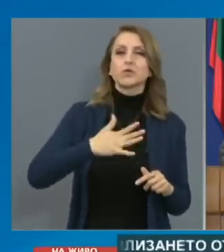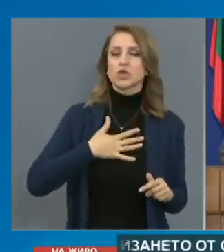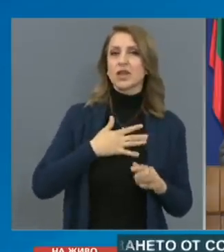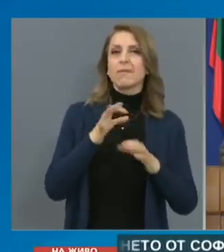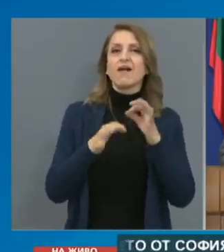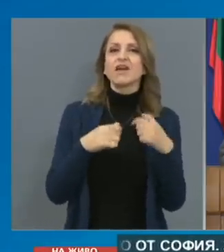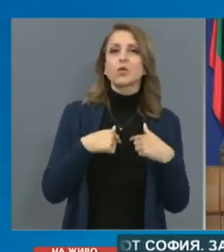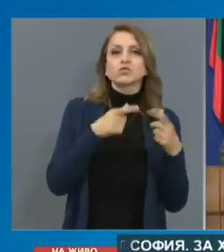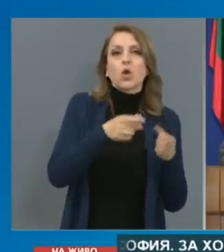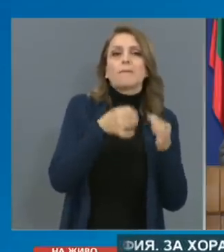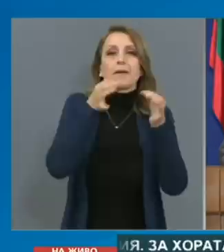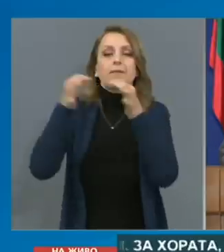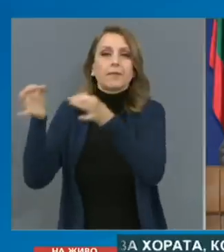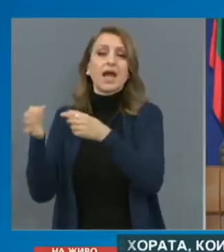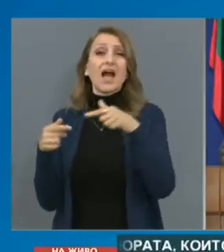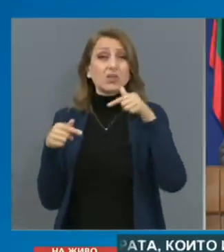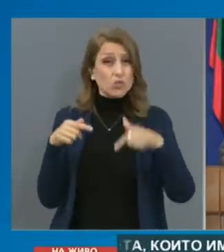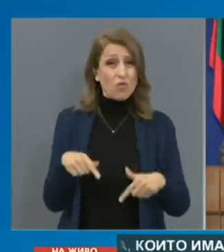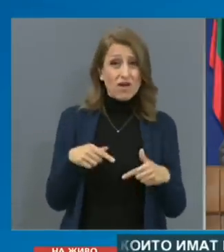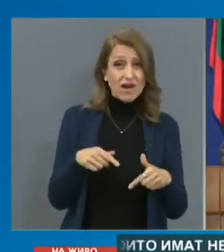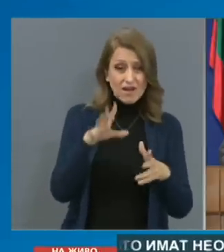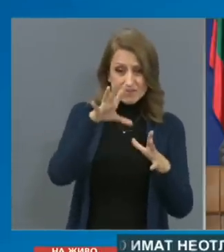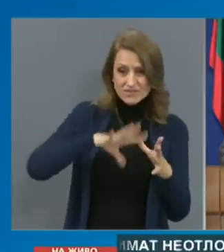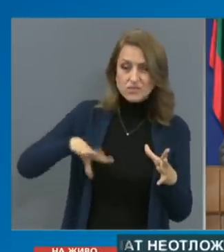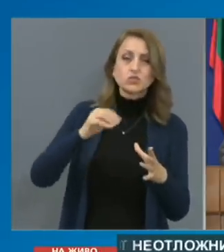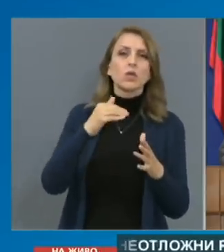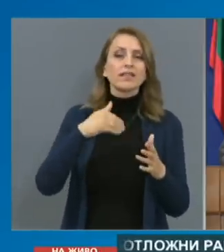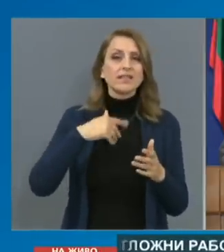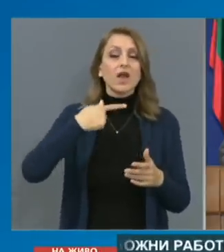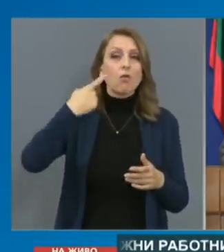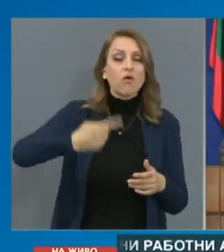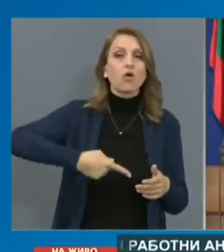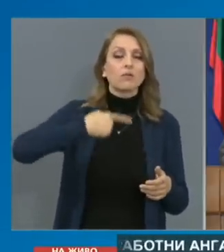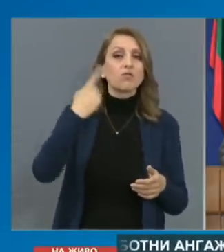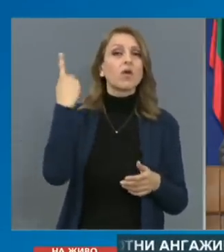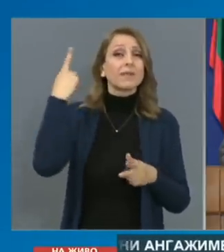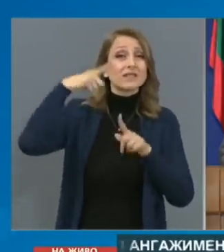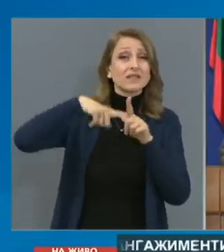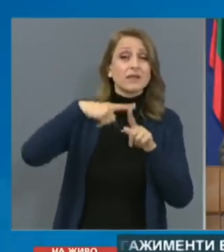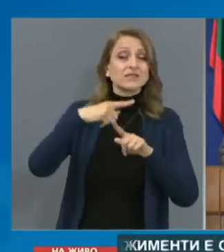което ние го говорим от поне месец и половина, те го развиват в тезата и казват